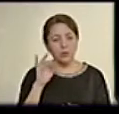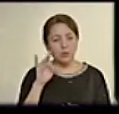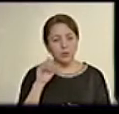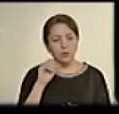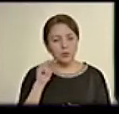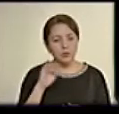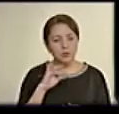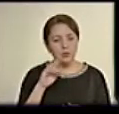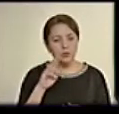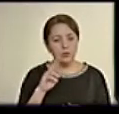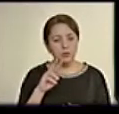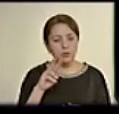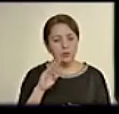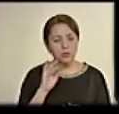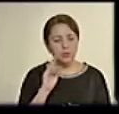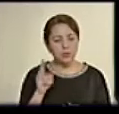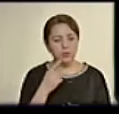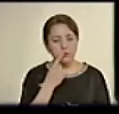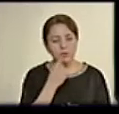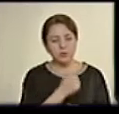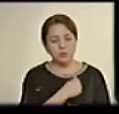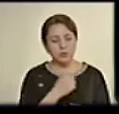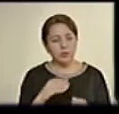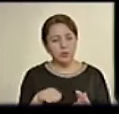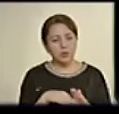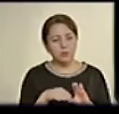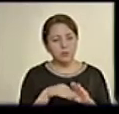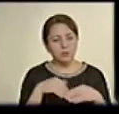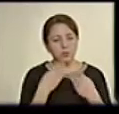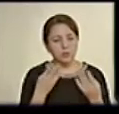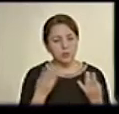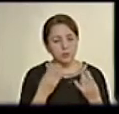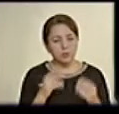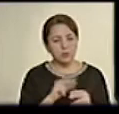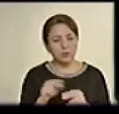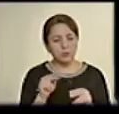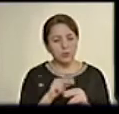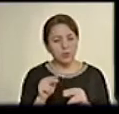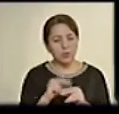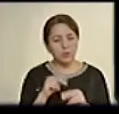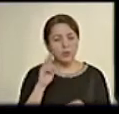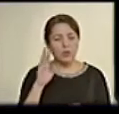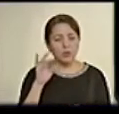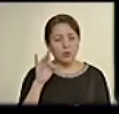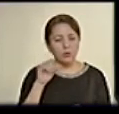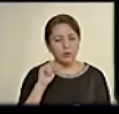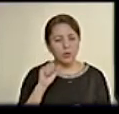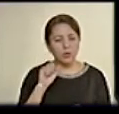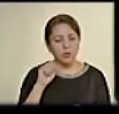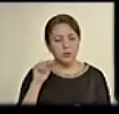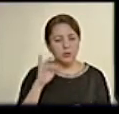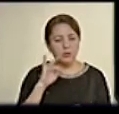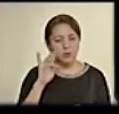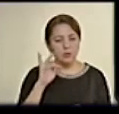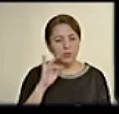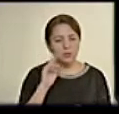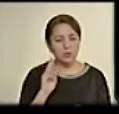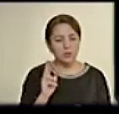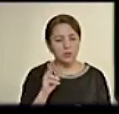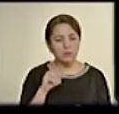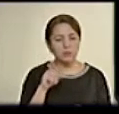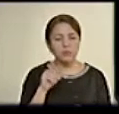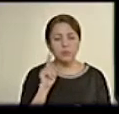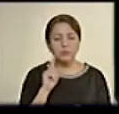to'plab berishi kerak. Xo'sh, o'tilgan mavzuda siz bilan tanishgan edik. Qorachirik bu nima? Yoki bu